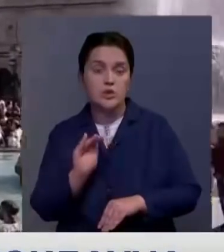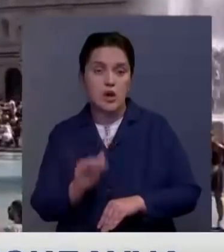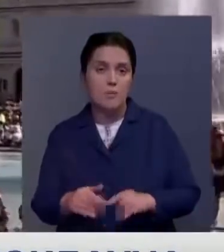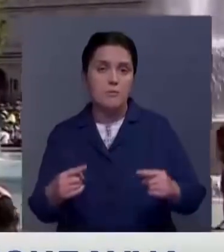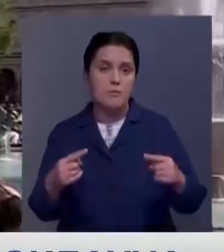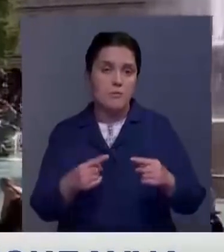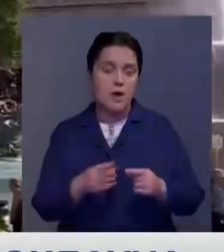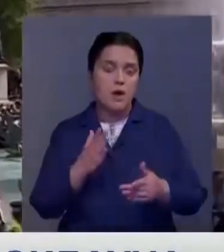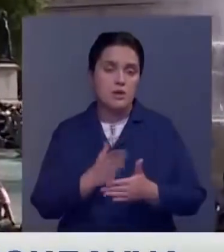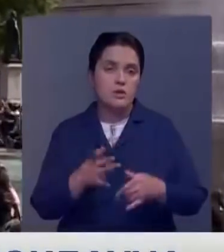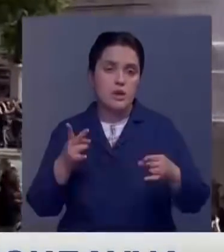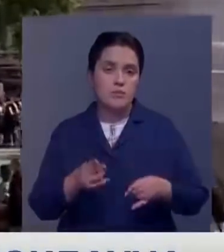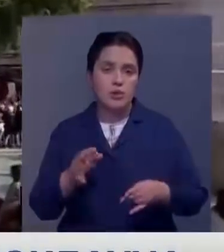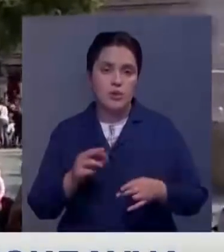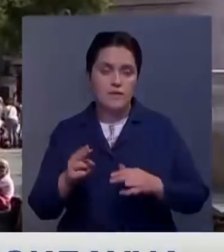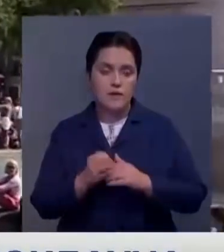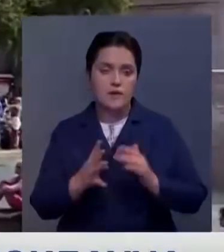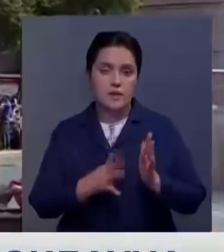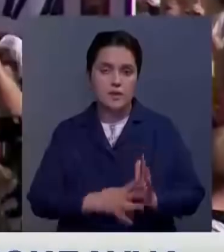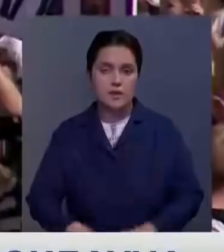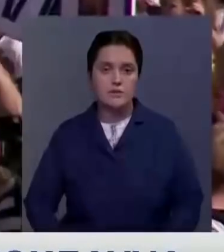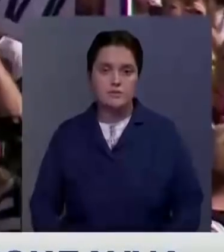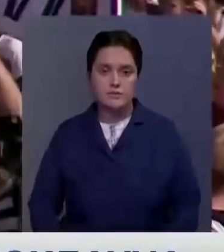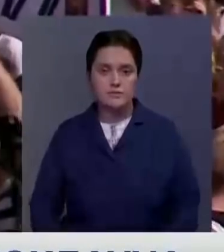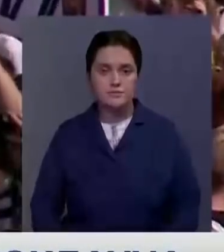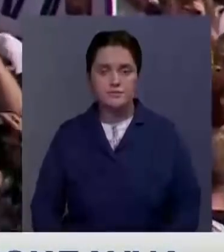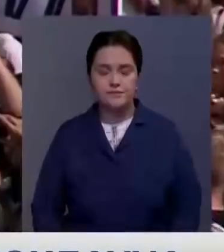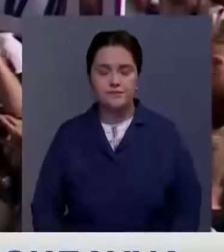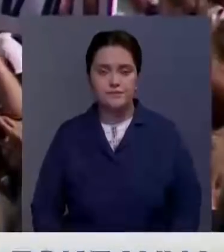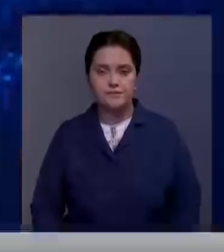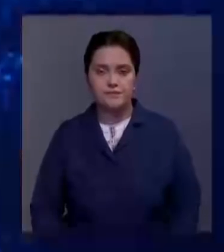тысяч подтвержденных случаев COVID-19.